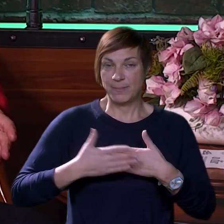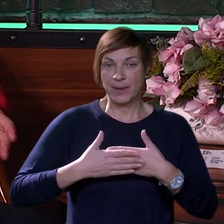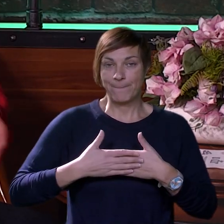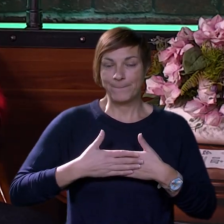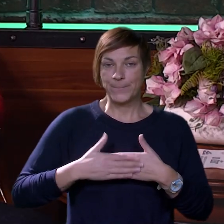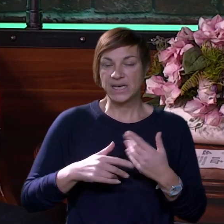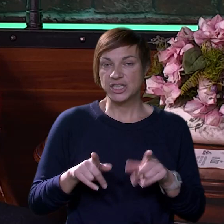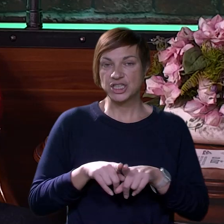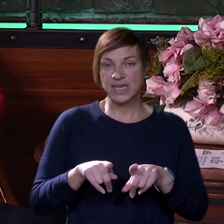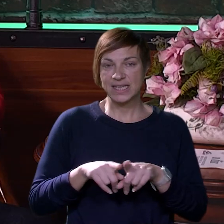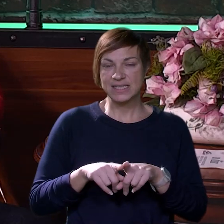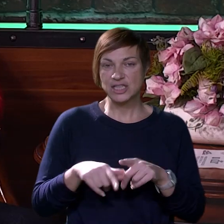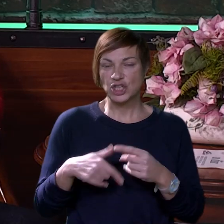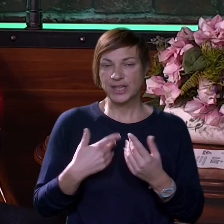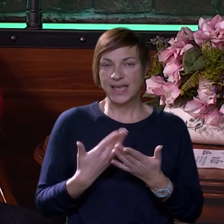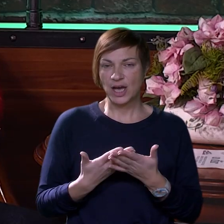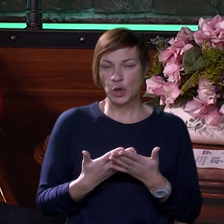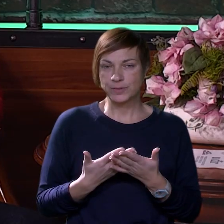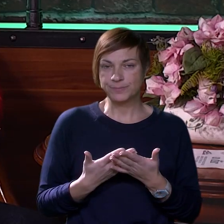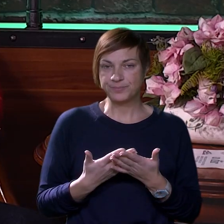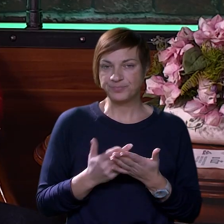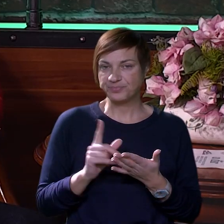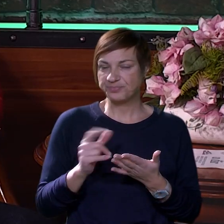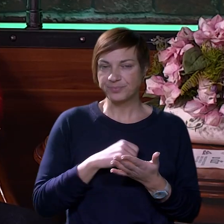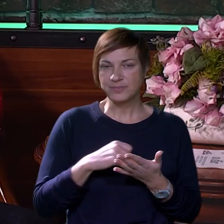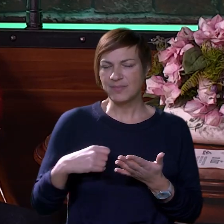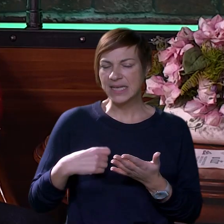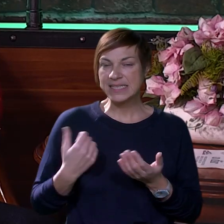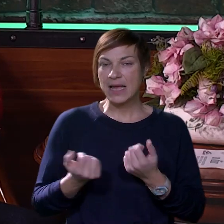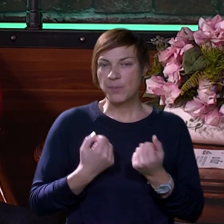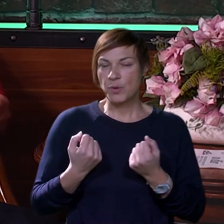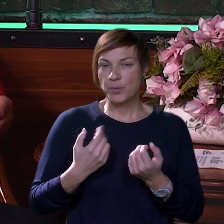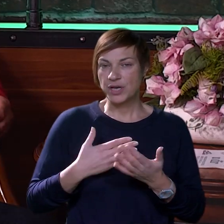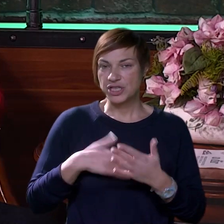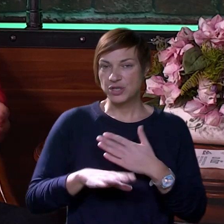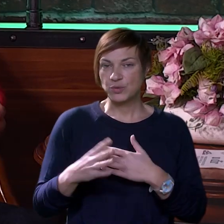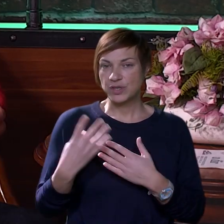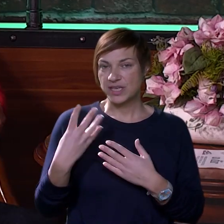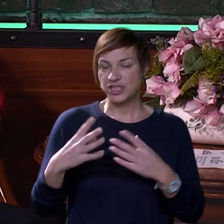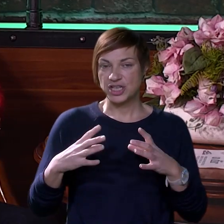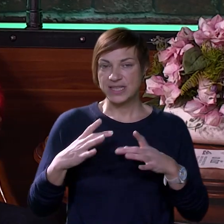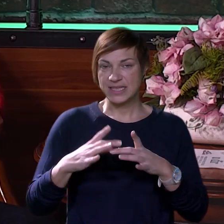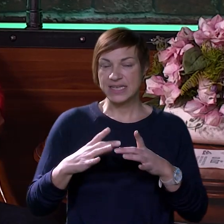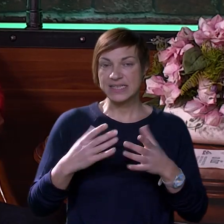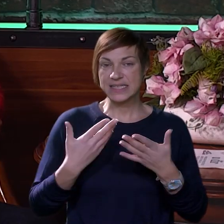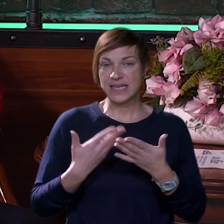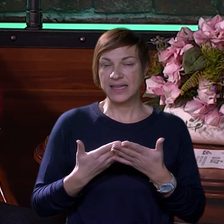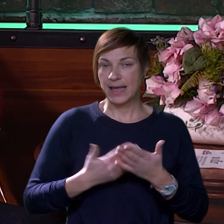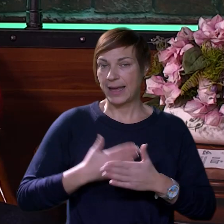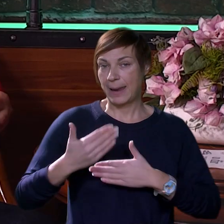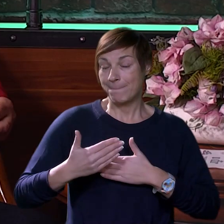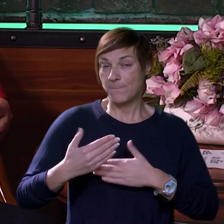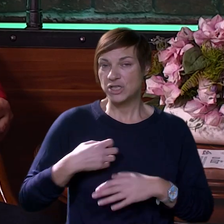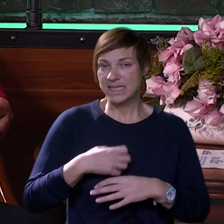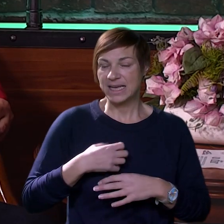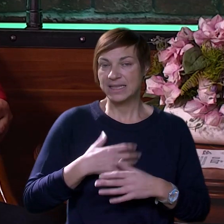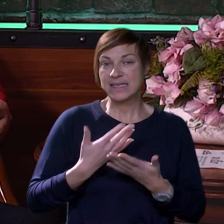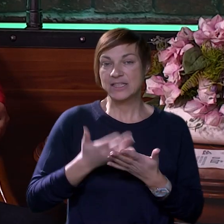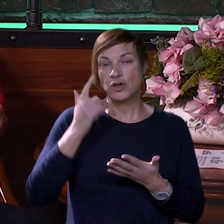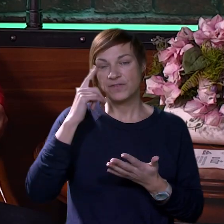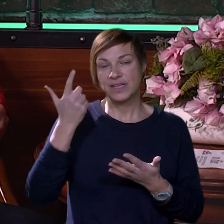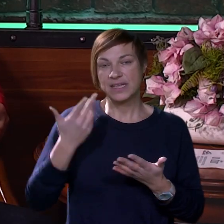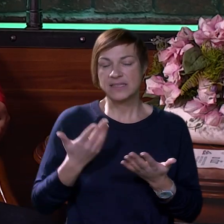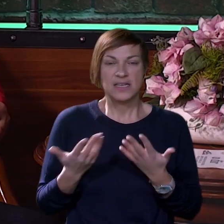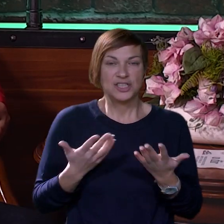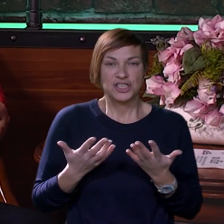svoje bližnje. Isto tako da ne samo ponašanje unutar četiri zida, nego i ponašanje poslije te katastrofe, da